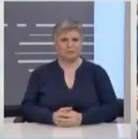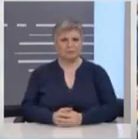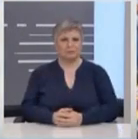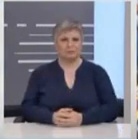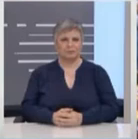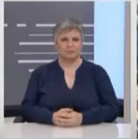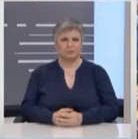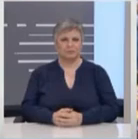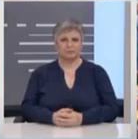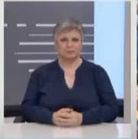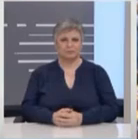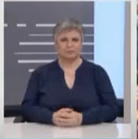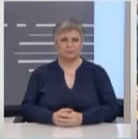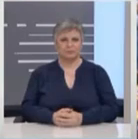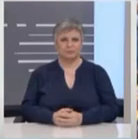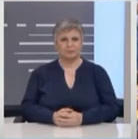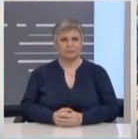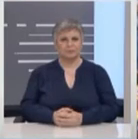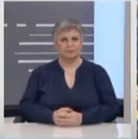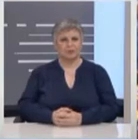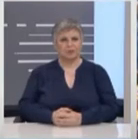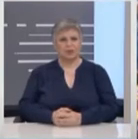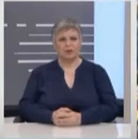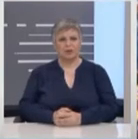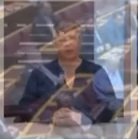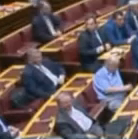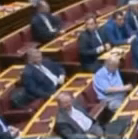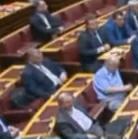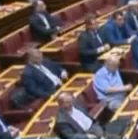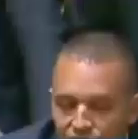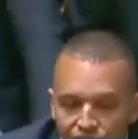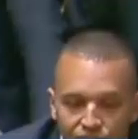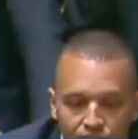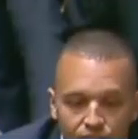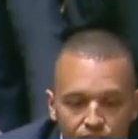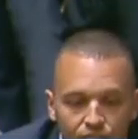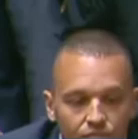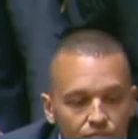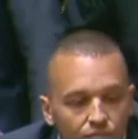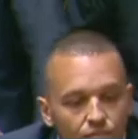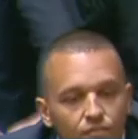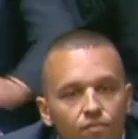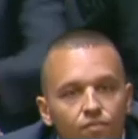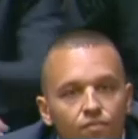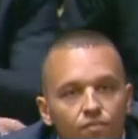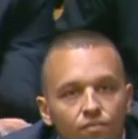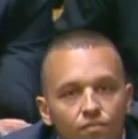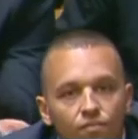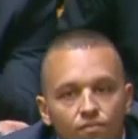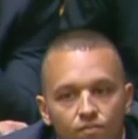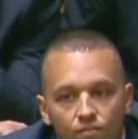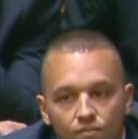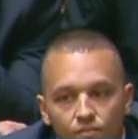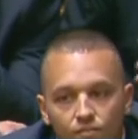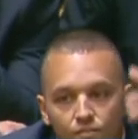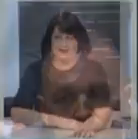Μην διακόπτετε. Δεν θα ακουστεί. Για αλήθεια, μιλάμε για προδοσία της Κύπρου. Τα υποβρύχια στην